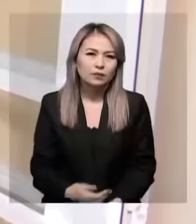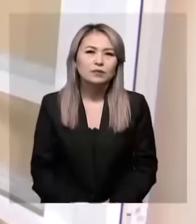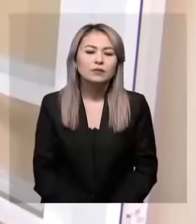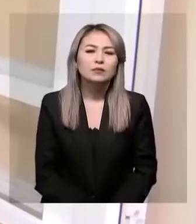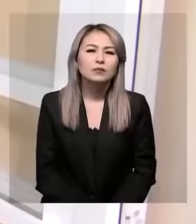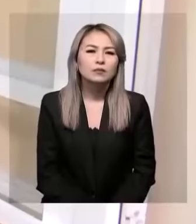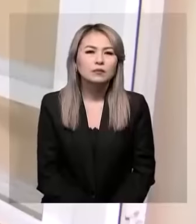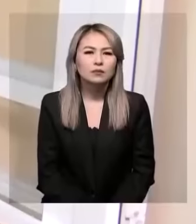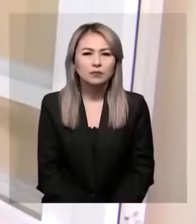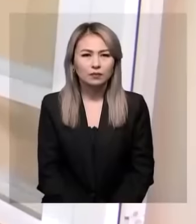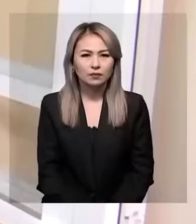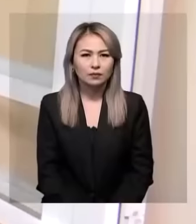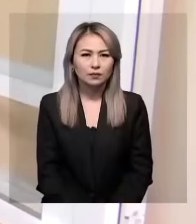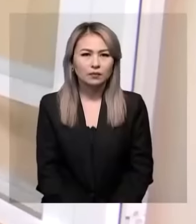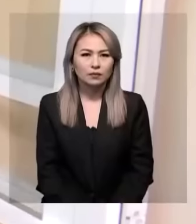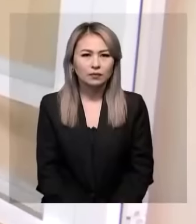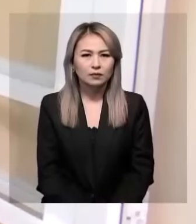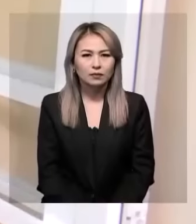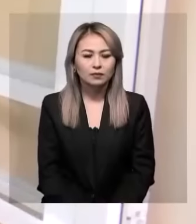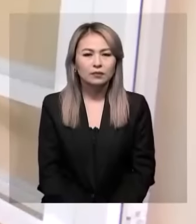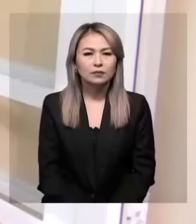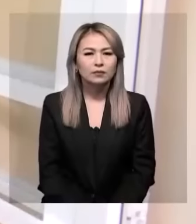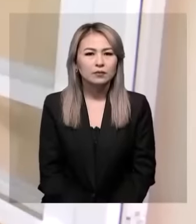Сергей Трахтенберг, Қостанай облысы, 24 кезет.